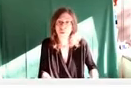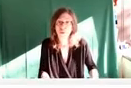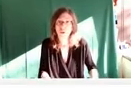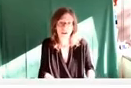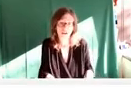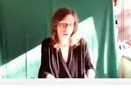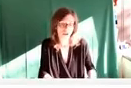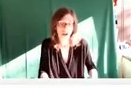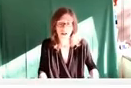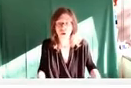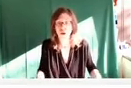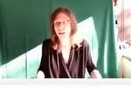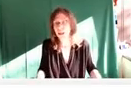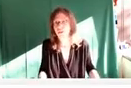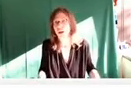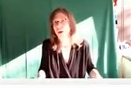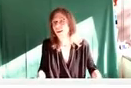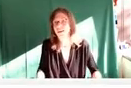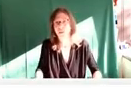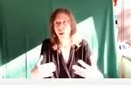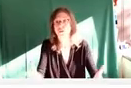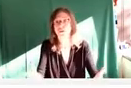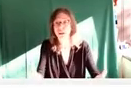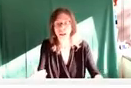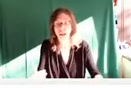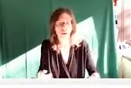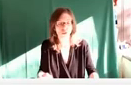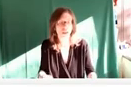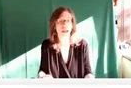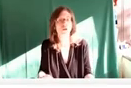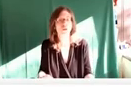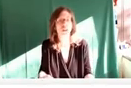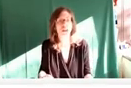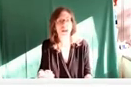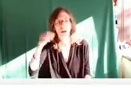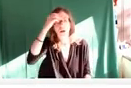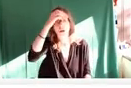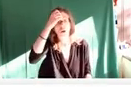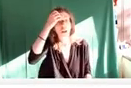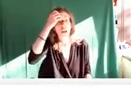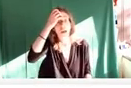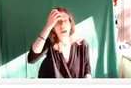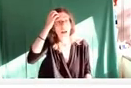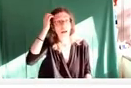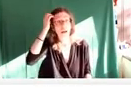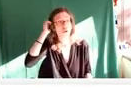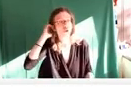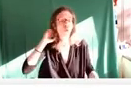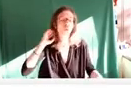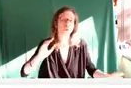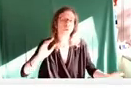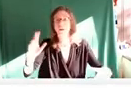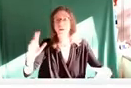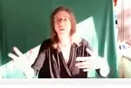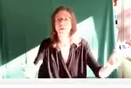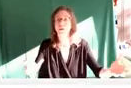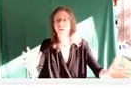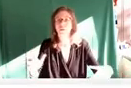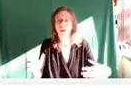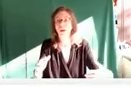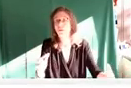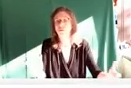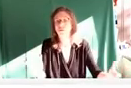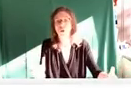différentes études qui travaillent sur différentes données arrivent, par exemple, la COVID. T'sais, si on s'intéresse, on dit, OK, ben, le taux de